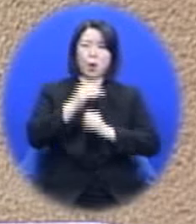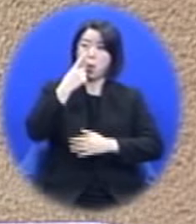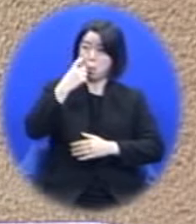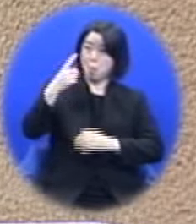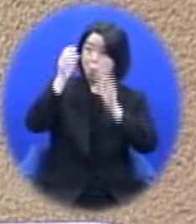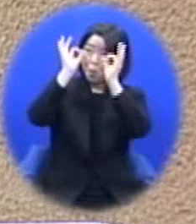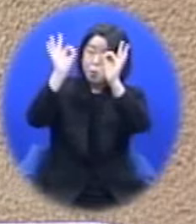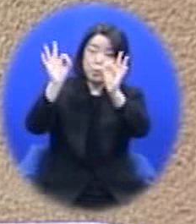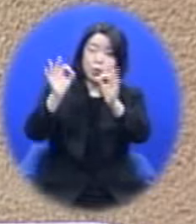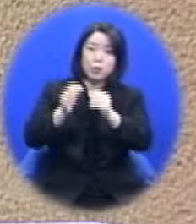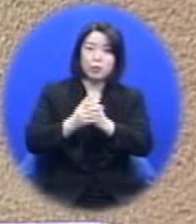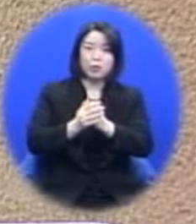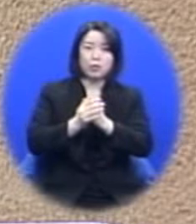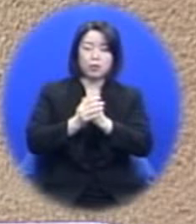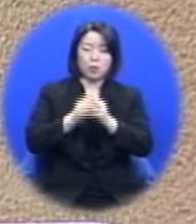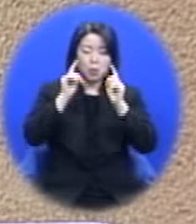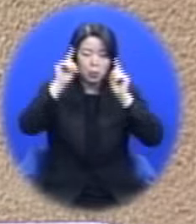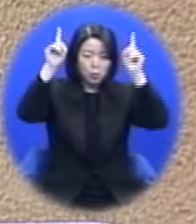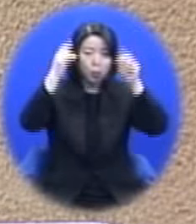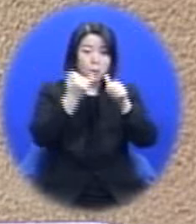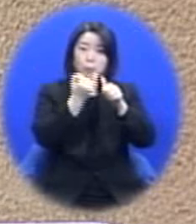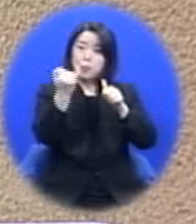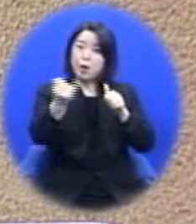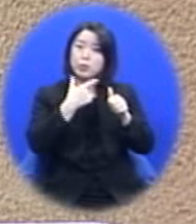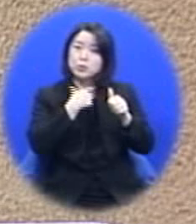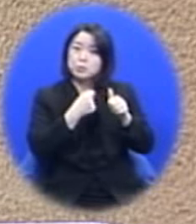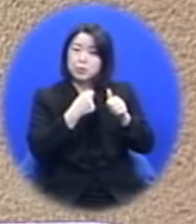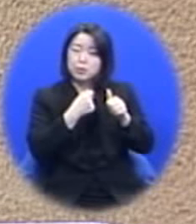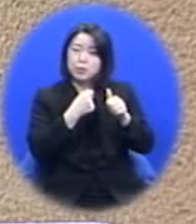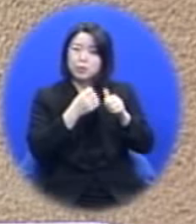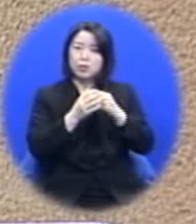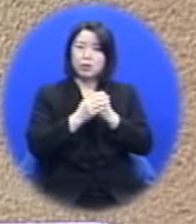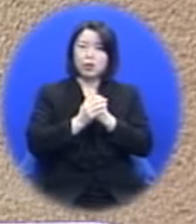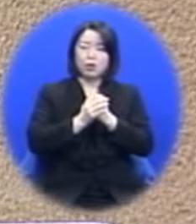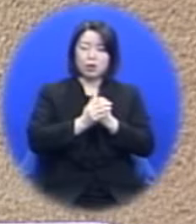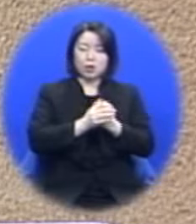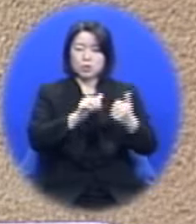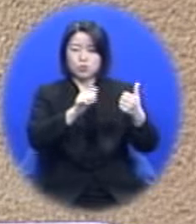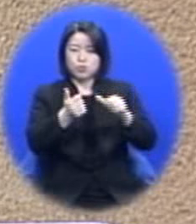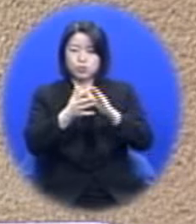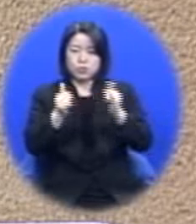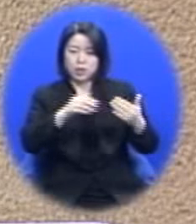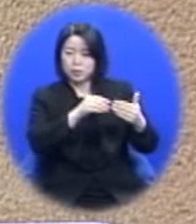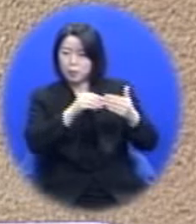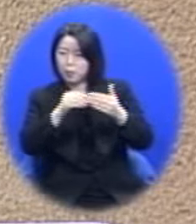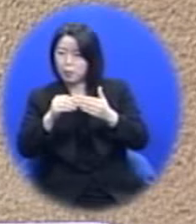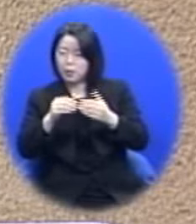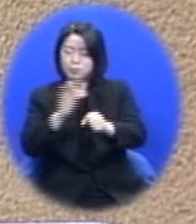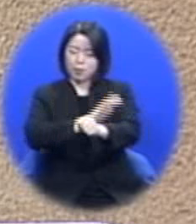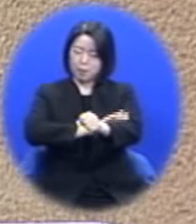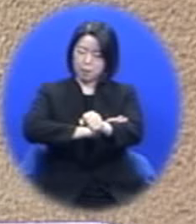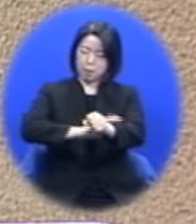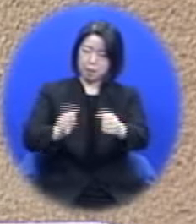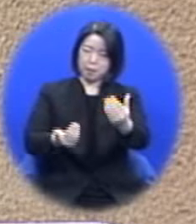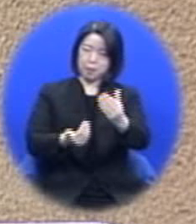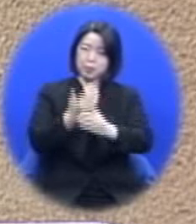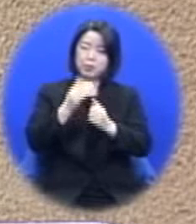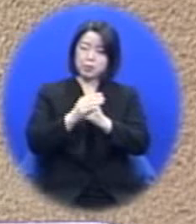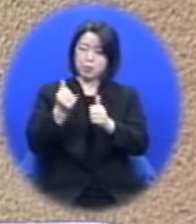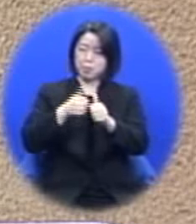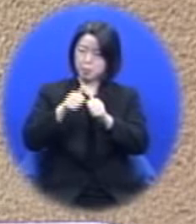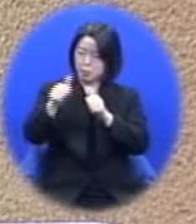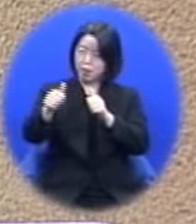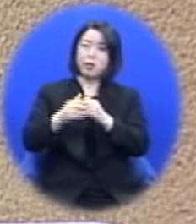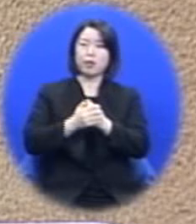보여요. 도깨비 신부 되겠대요. 저승사자 잘생겼어요. 이렇게 미혹해 놓고 있다니까요.